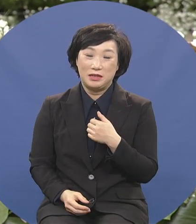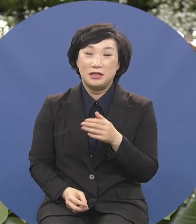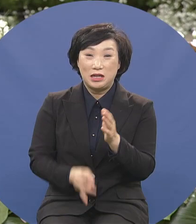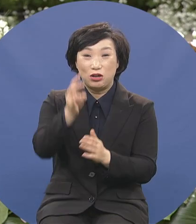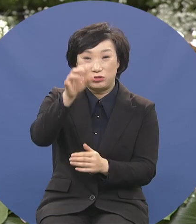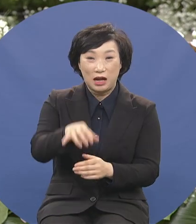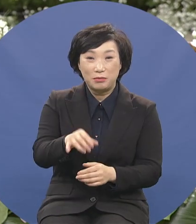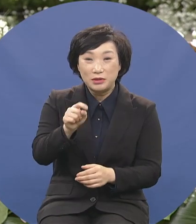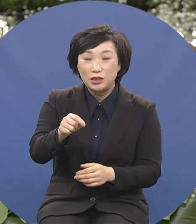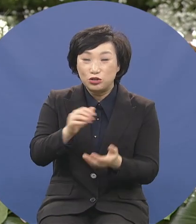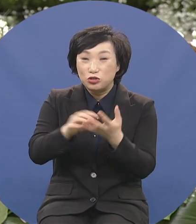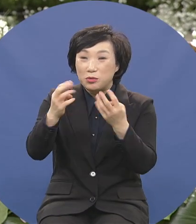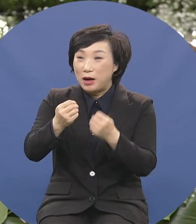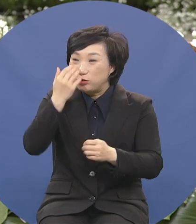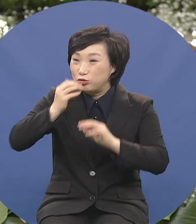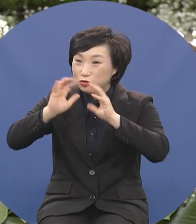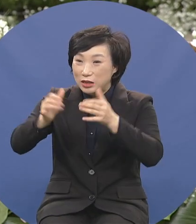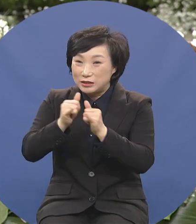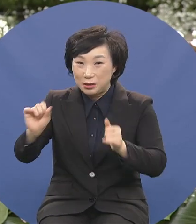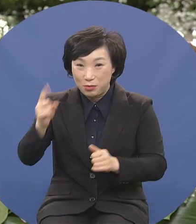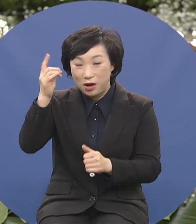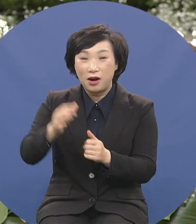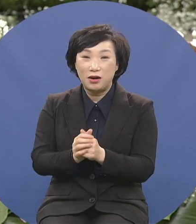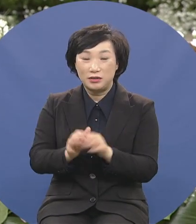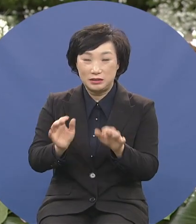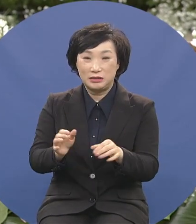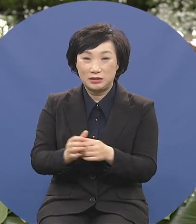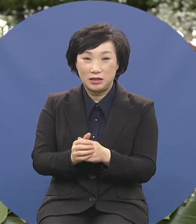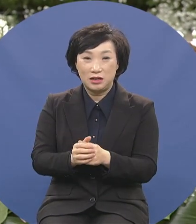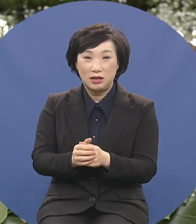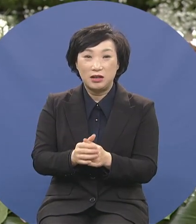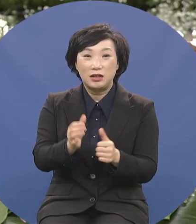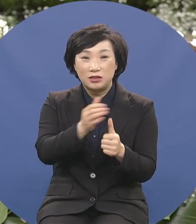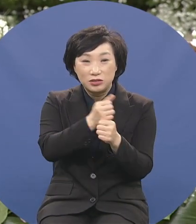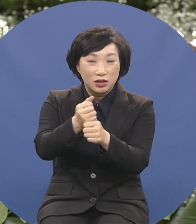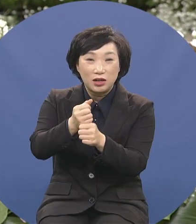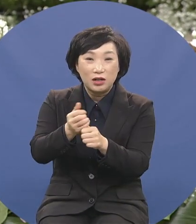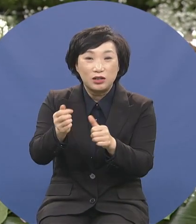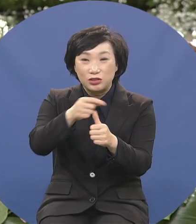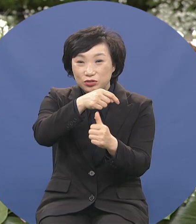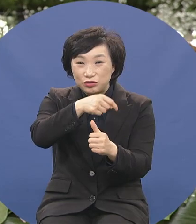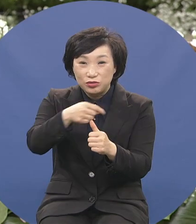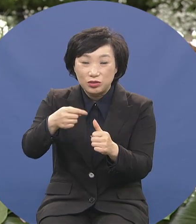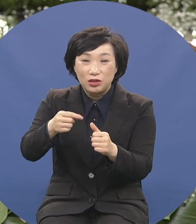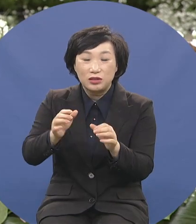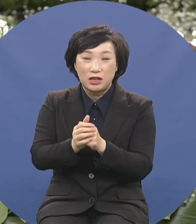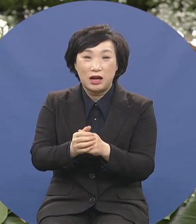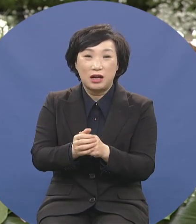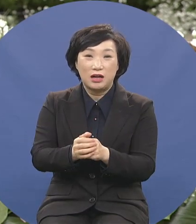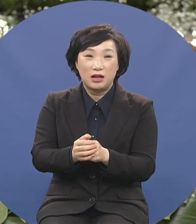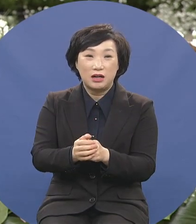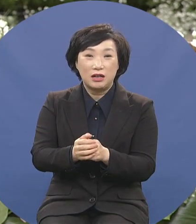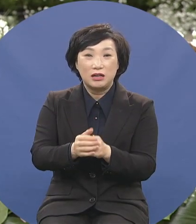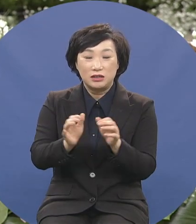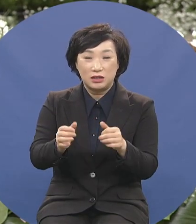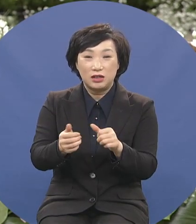예루살렘에 수많은 유대인들로 죽게 될 때 천부장의 부축을 받으면서